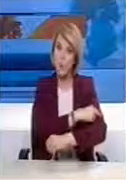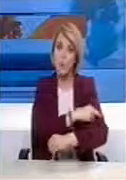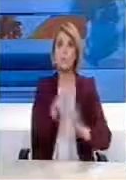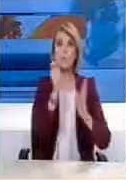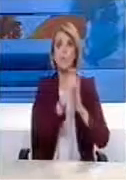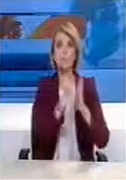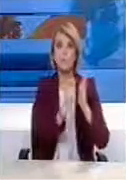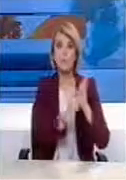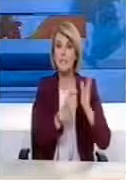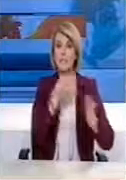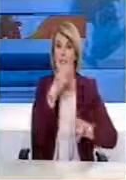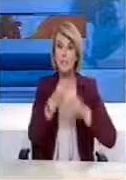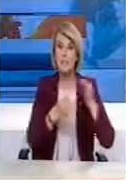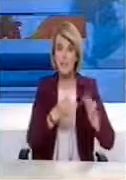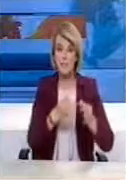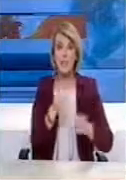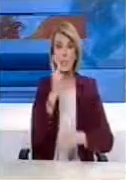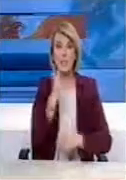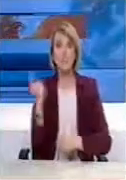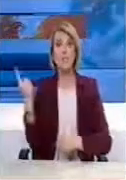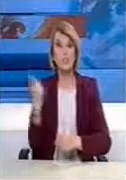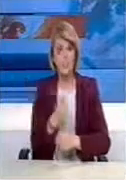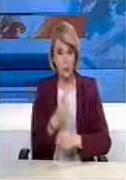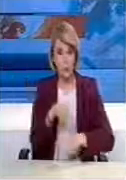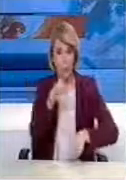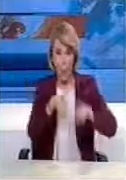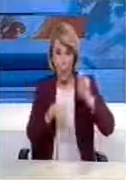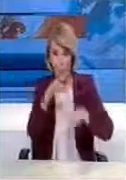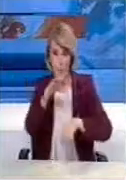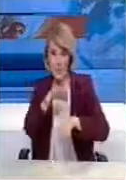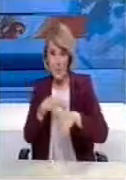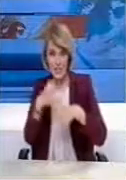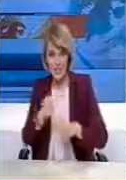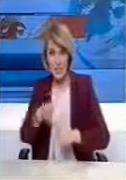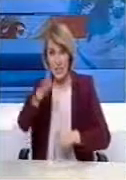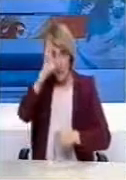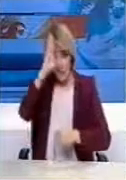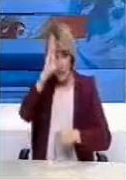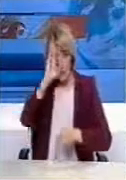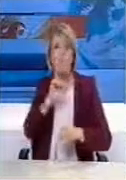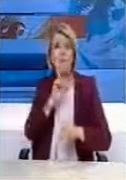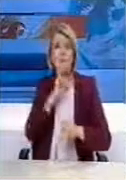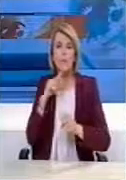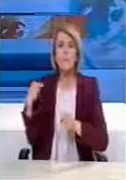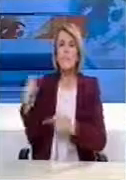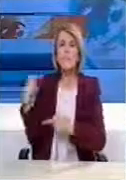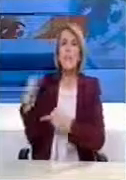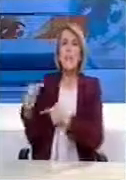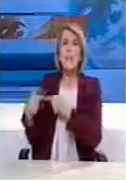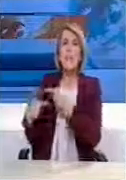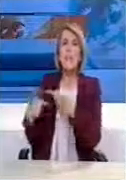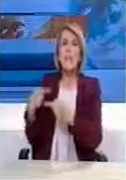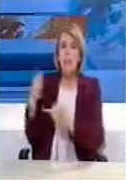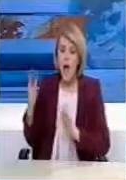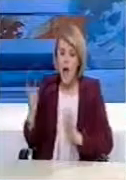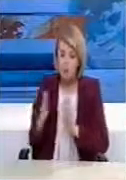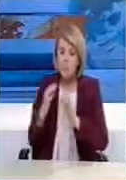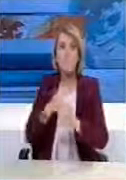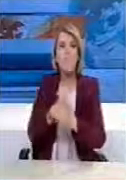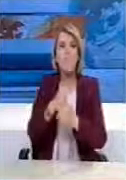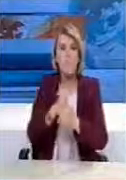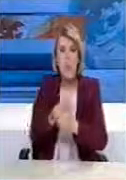μόνο το 20% των συμμετεχόντων δήλωσε ότι οι ασθενείς με εγκεφαλικό επεισόδιο αντιμετωπίζονται με τον συνήθι τρόπο, τόσο στην οξία φάση, όσο